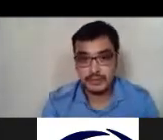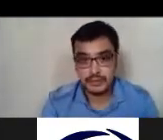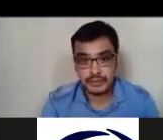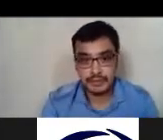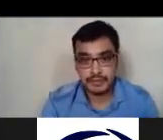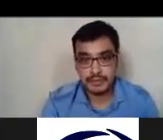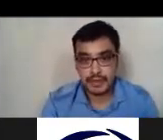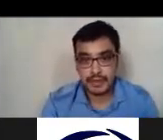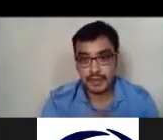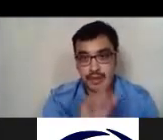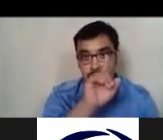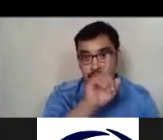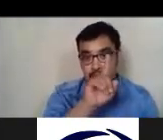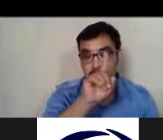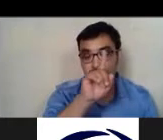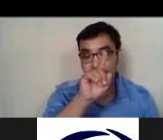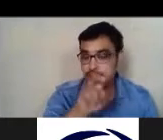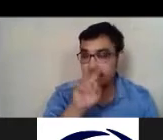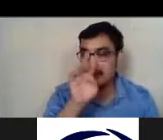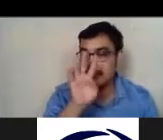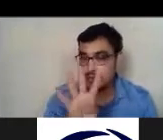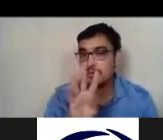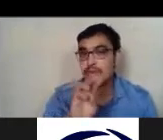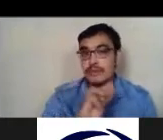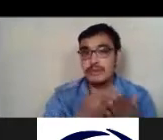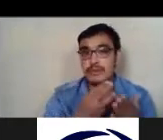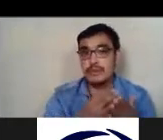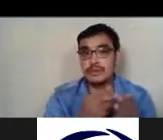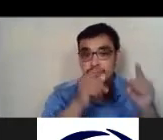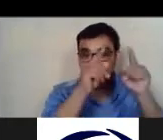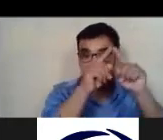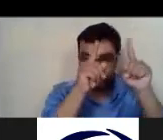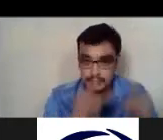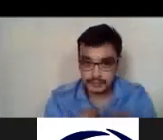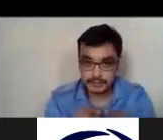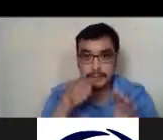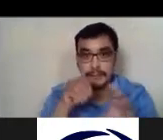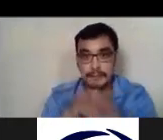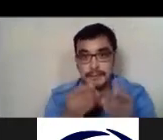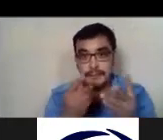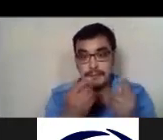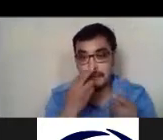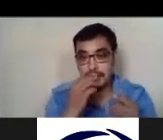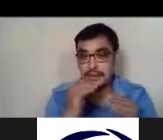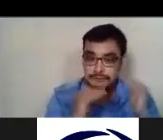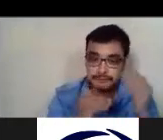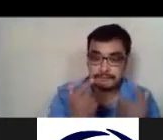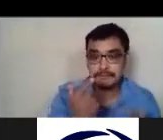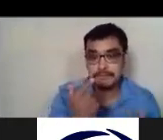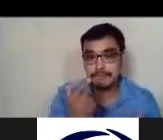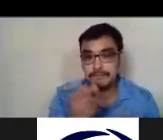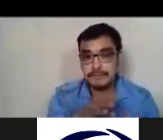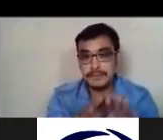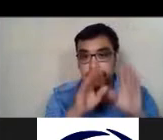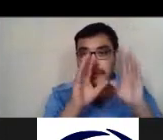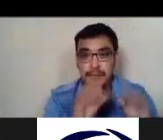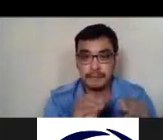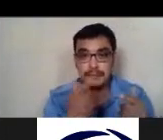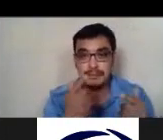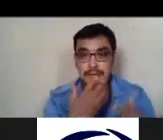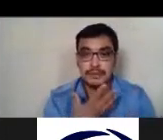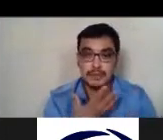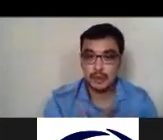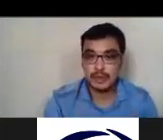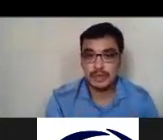अब 1-4 स्कोर हो यो, 1-4 पिएचक्यू 9 त्यो मिनिमम एकदम कम डिप्रेसनको लक्षण भएको